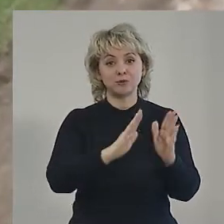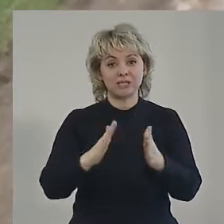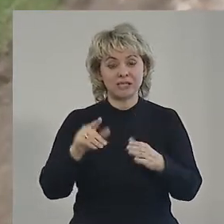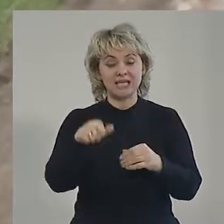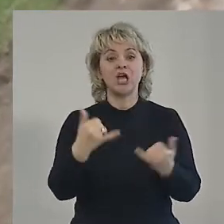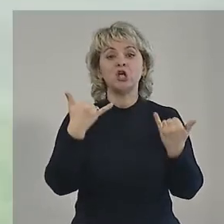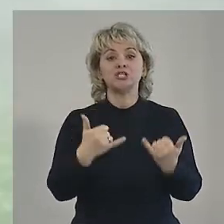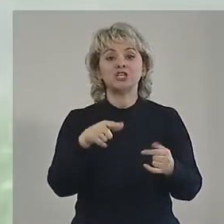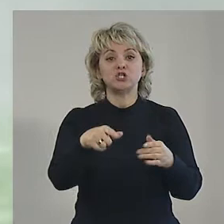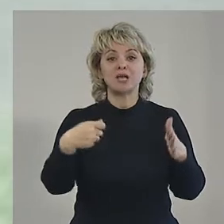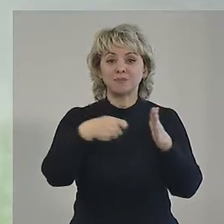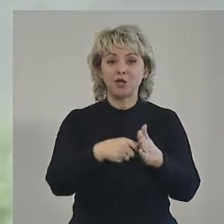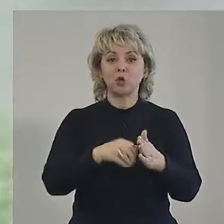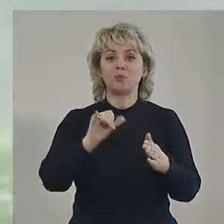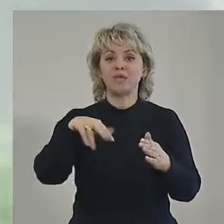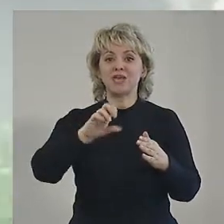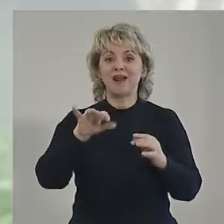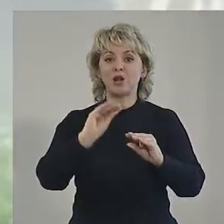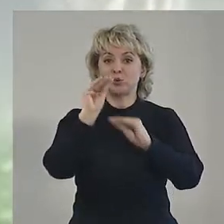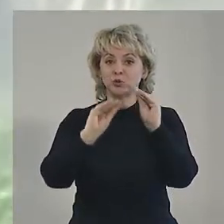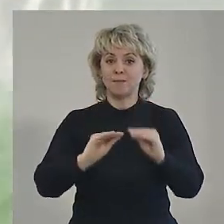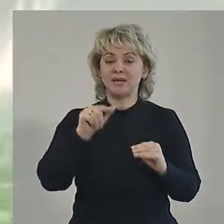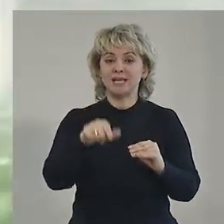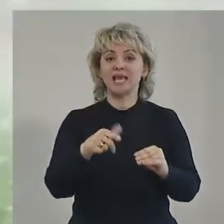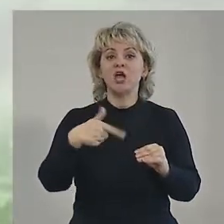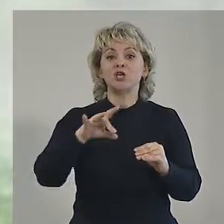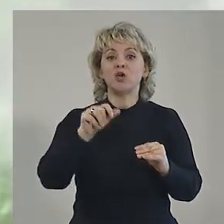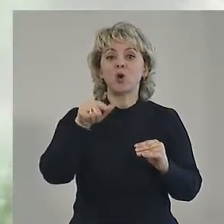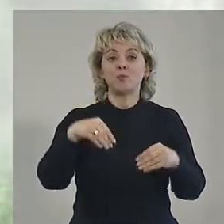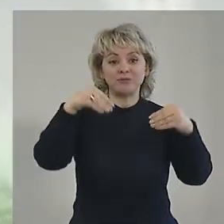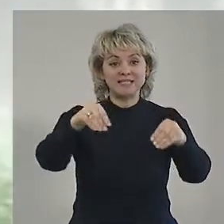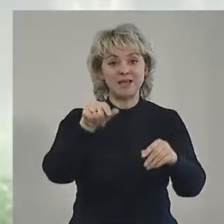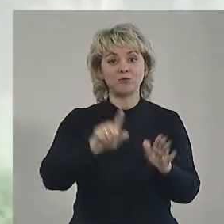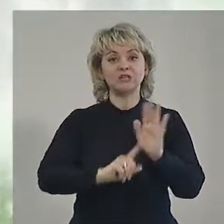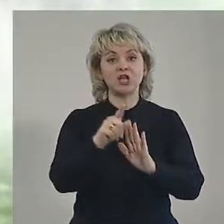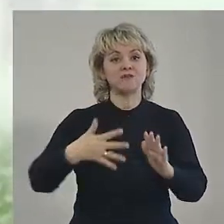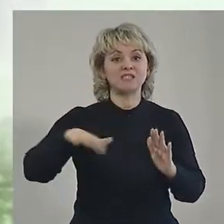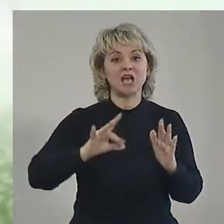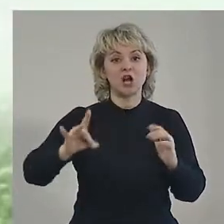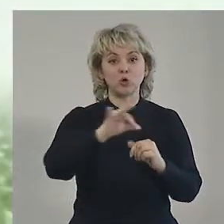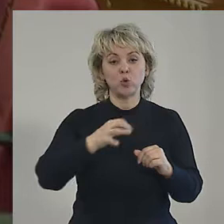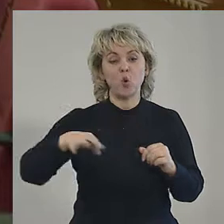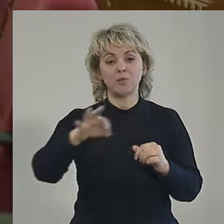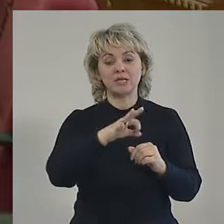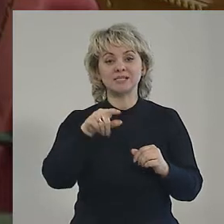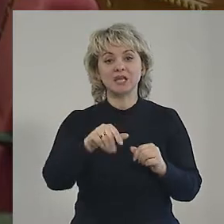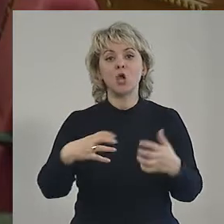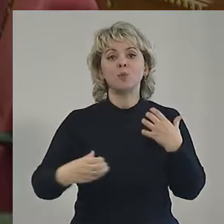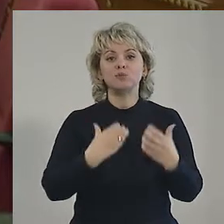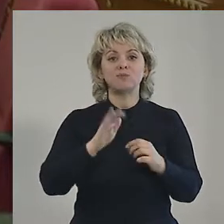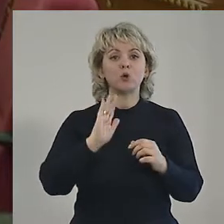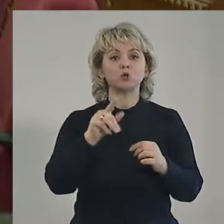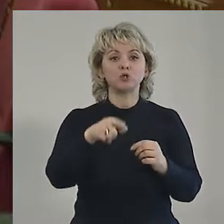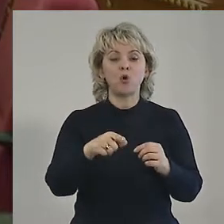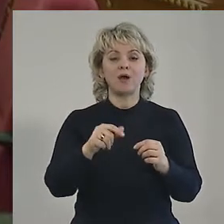состоянии. Сейчас их подкармливают минеральными удобрениями. К яровому севу приступили все районы области. Беспокоит только